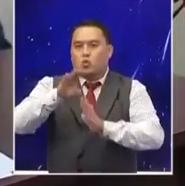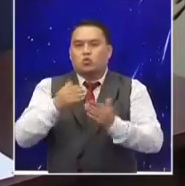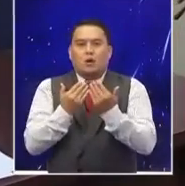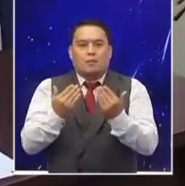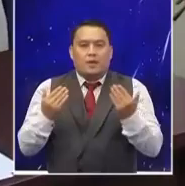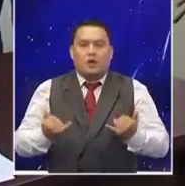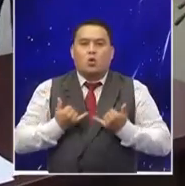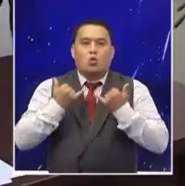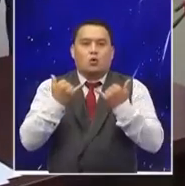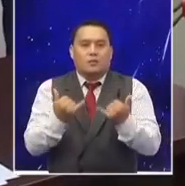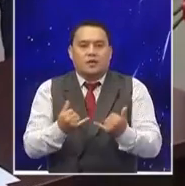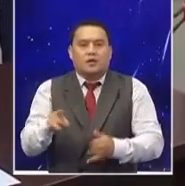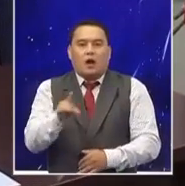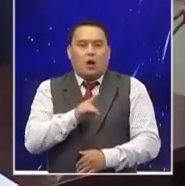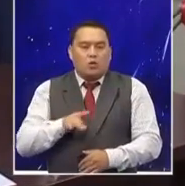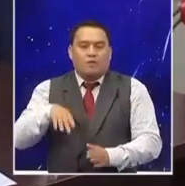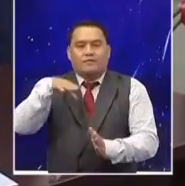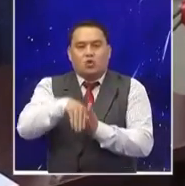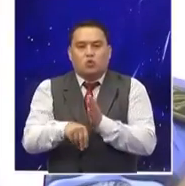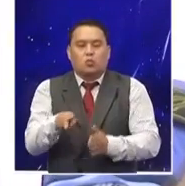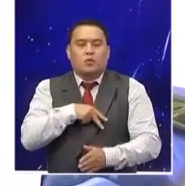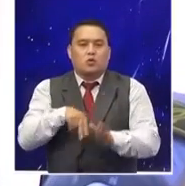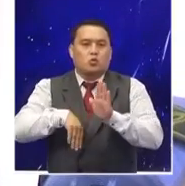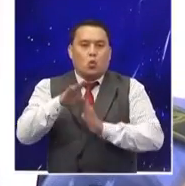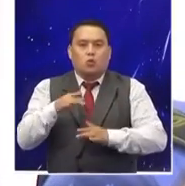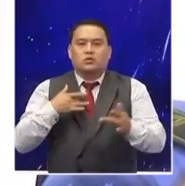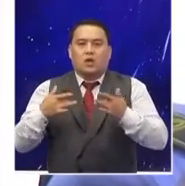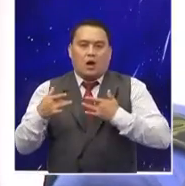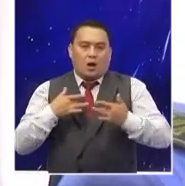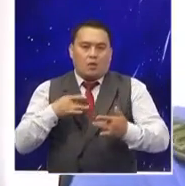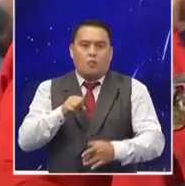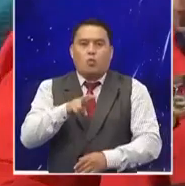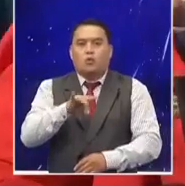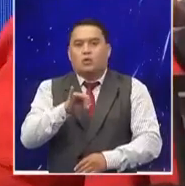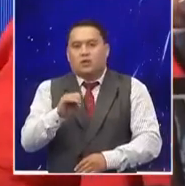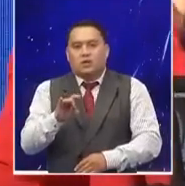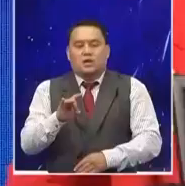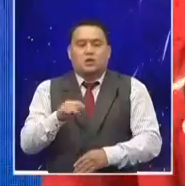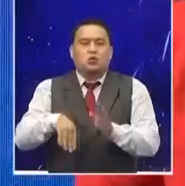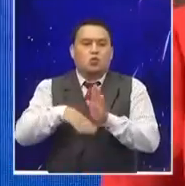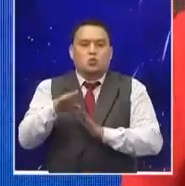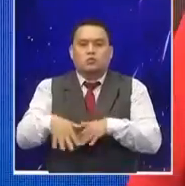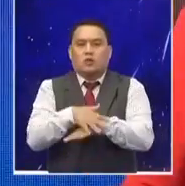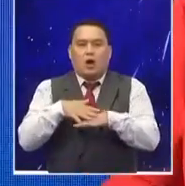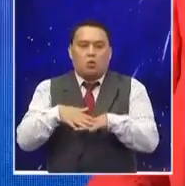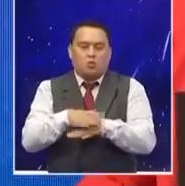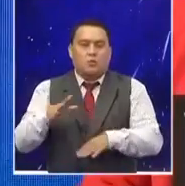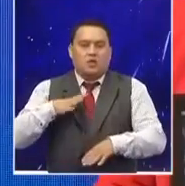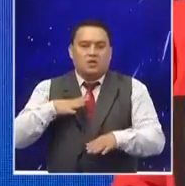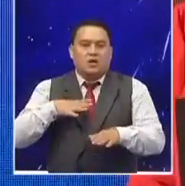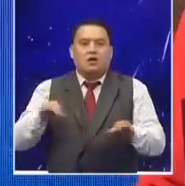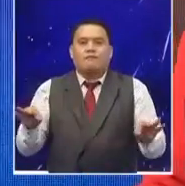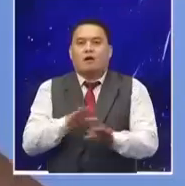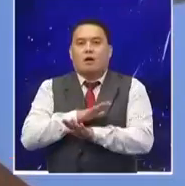накормят в карасайском районе весомую премию получил лучше народный театр силам укрыть аксуского района лучшим народным коллективом признан